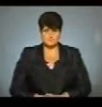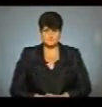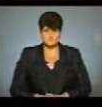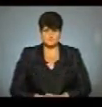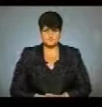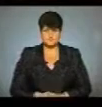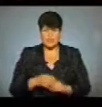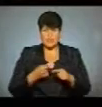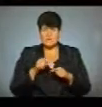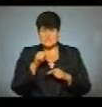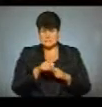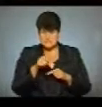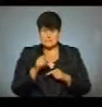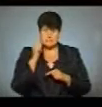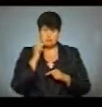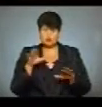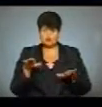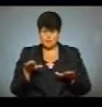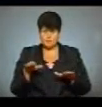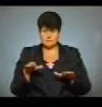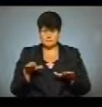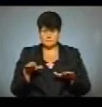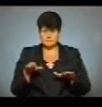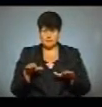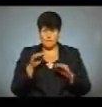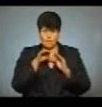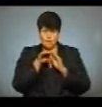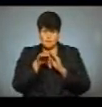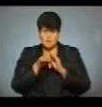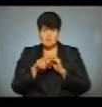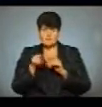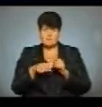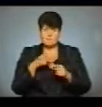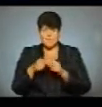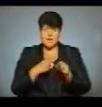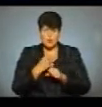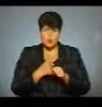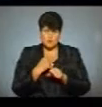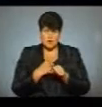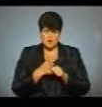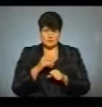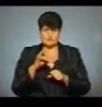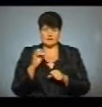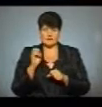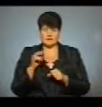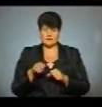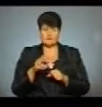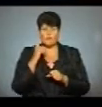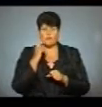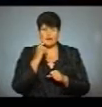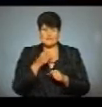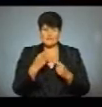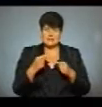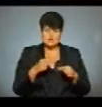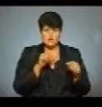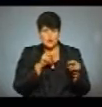Оці бджоли, які з зобіками в комірках, вони переробляють нектар в мед. Інші бджоли доглядають